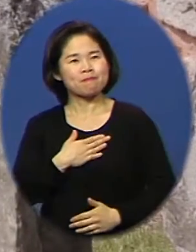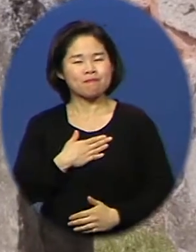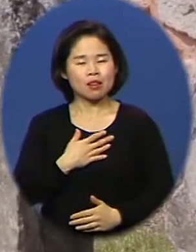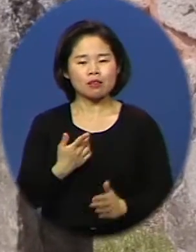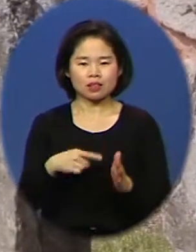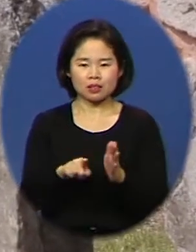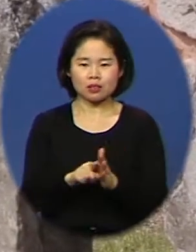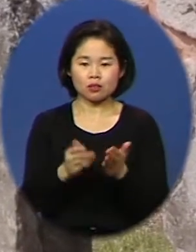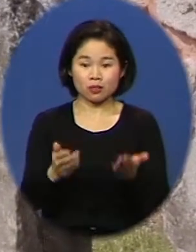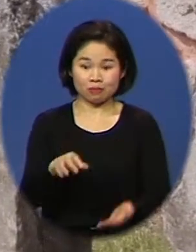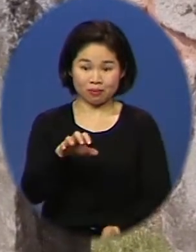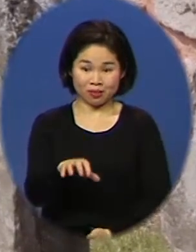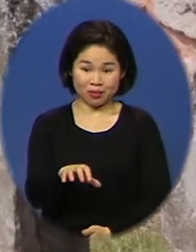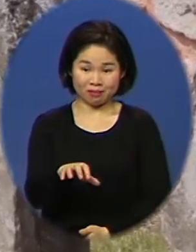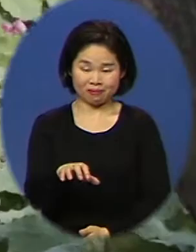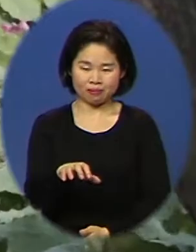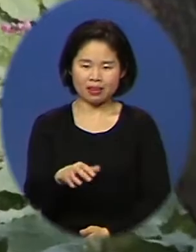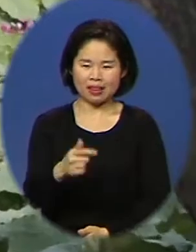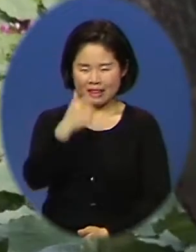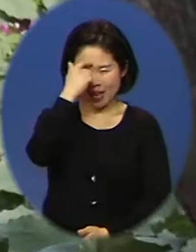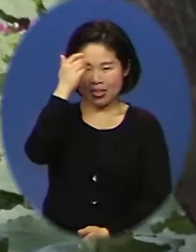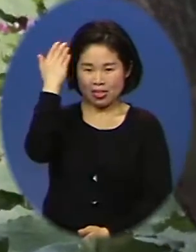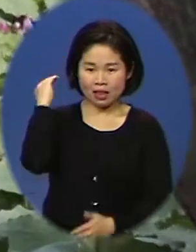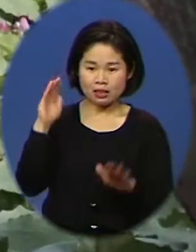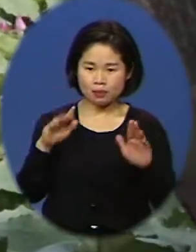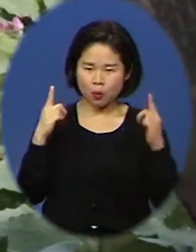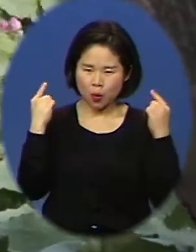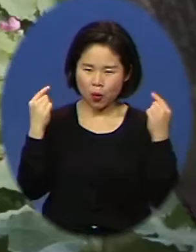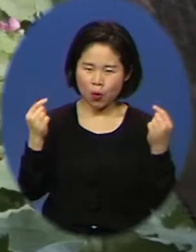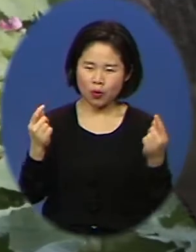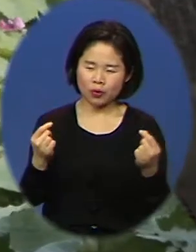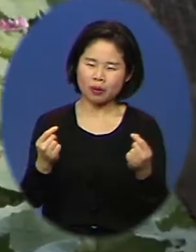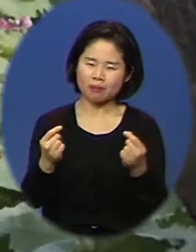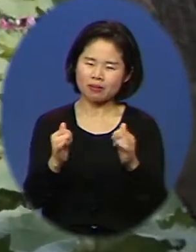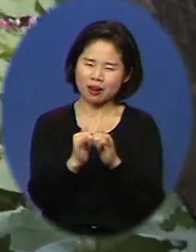예나 지금이나 많은 사람들의 사랑을 받고 있습니다.